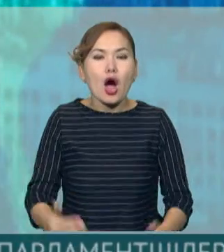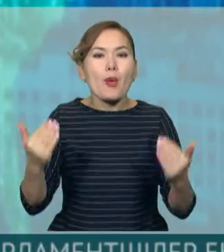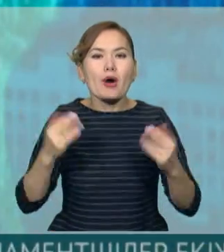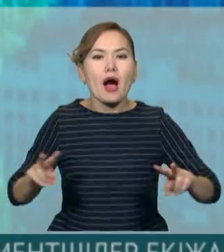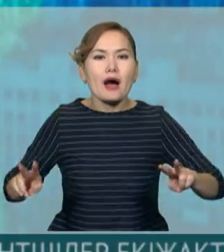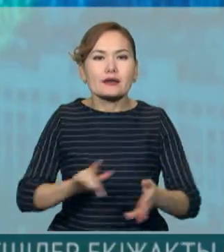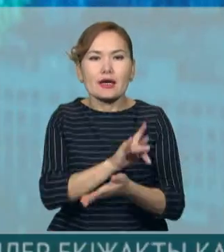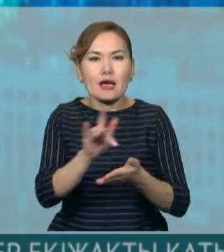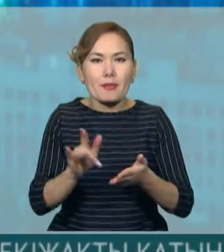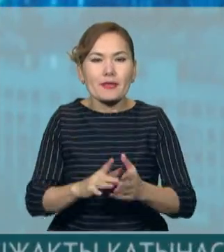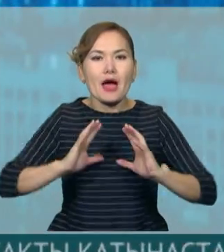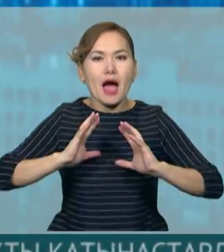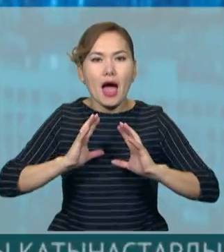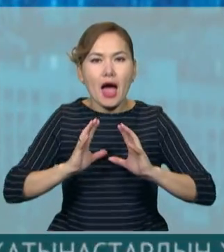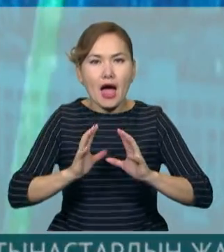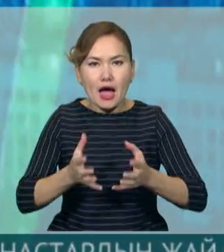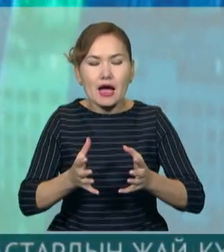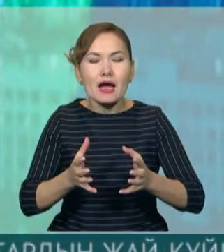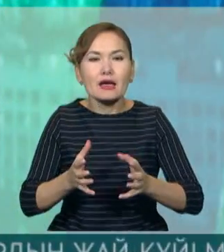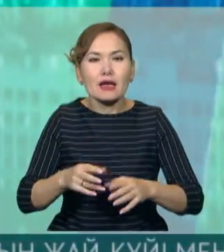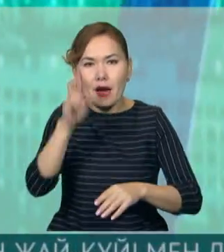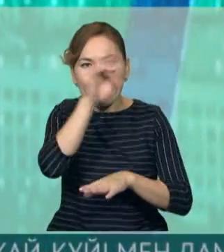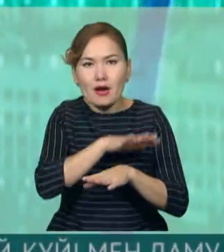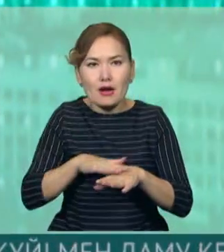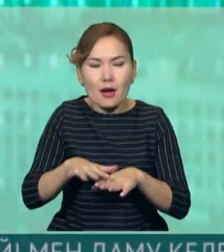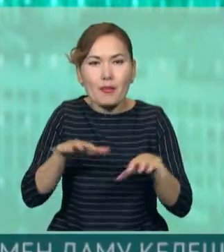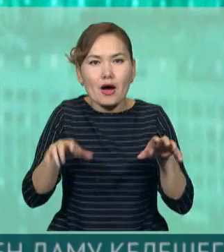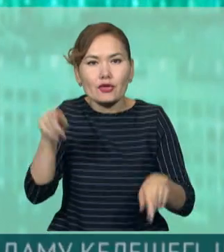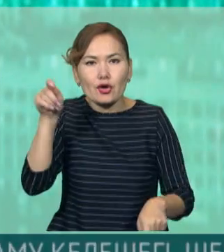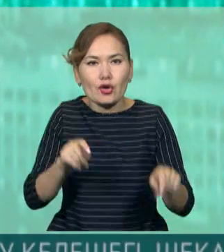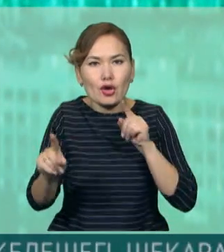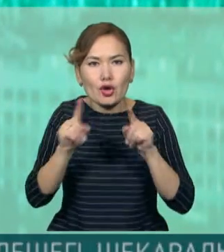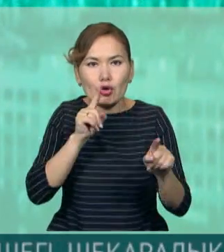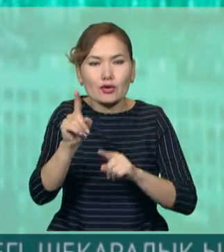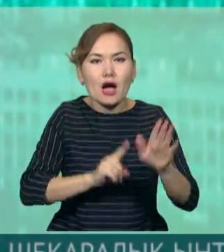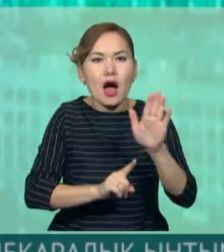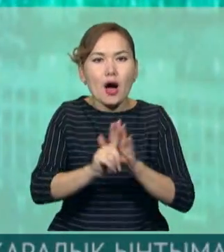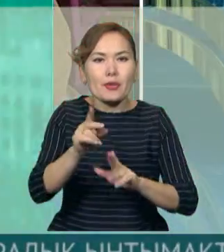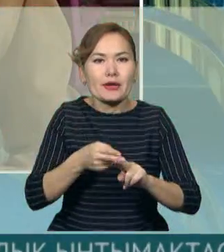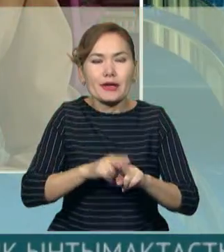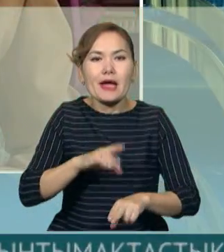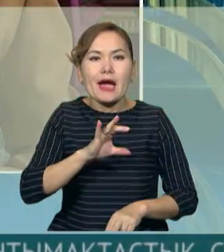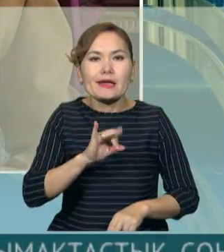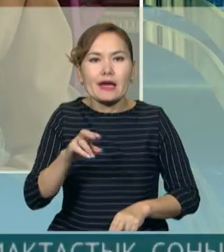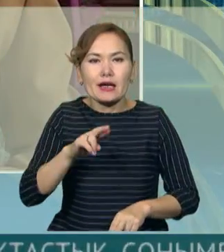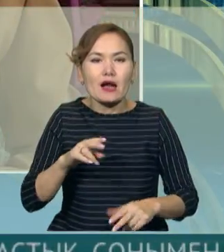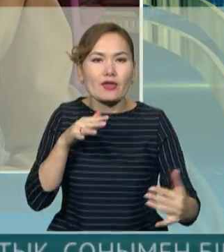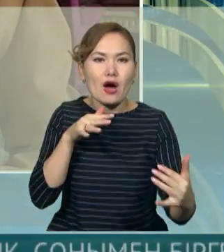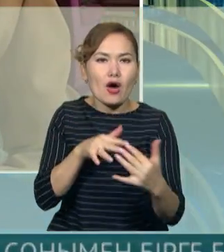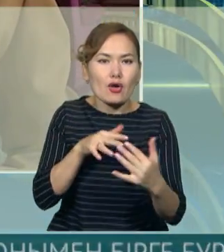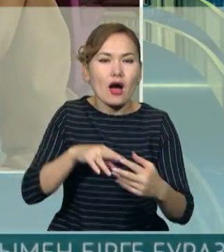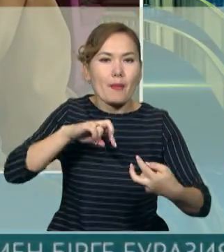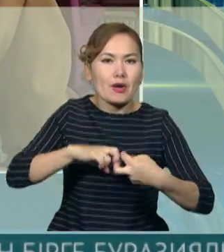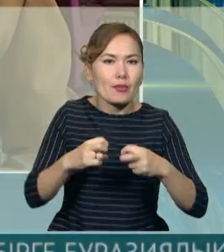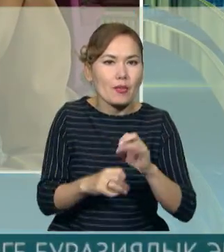Сондай-ақ бүгін Елордада әлем назарын өзіне аударған Астана процесінің 7-ші раунды басталды. Басқосуда Сириядағы шиеленісті реттеу